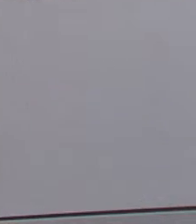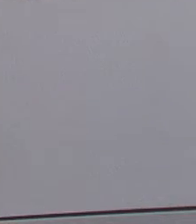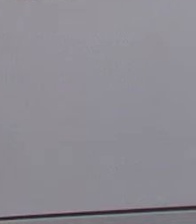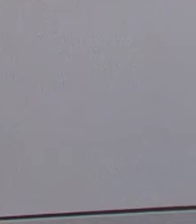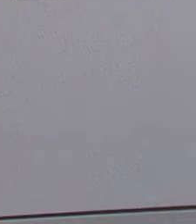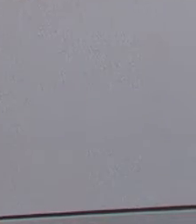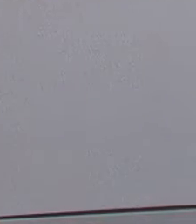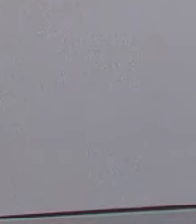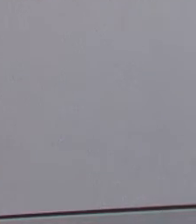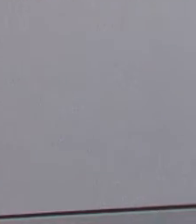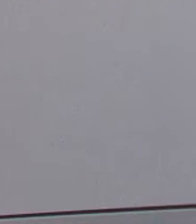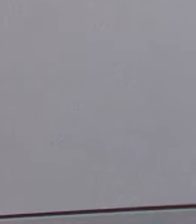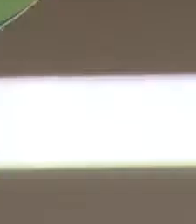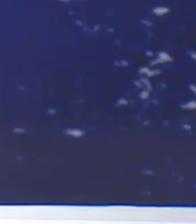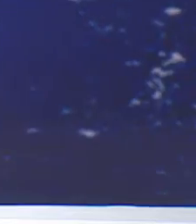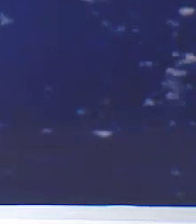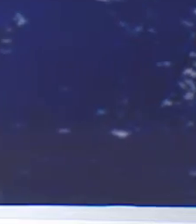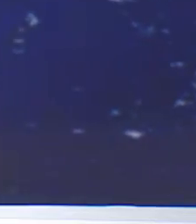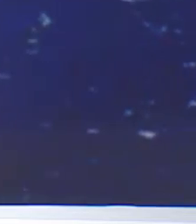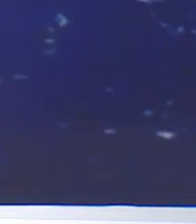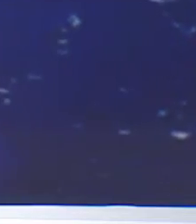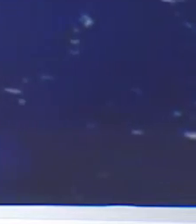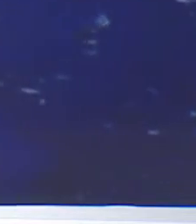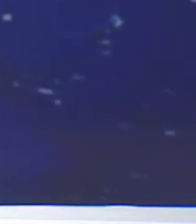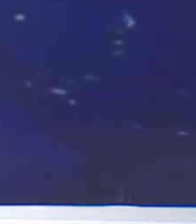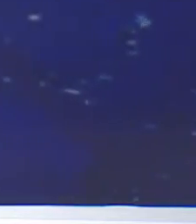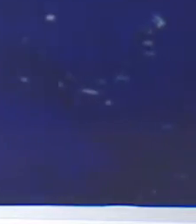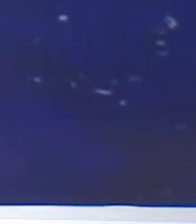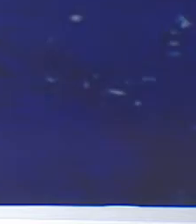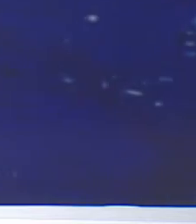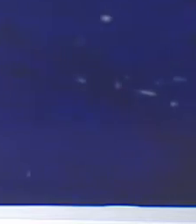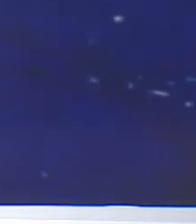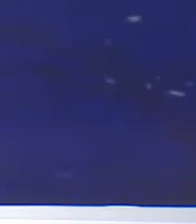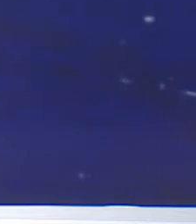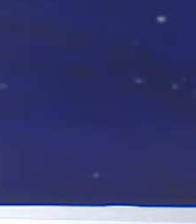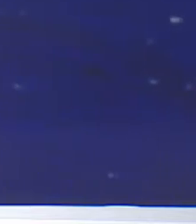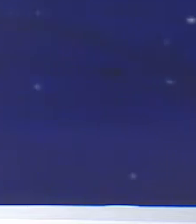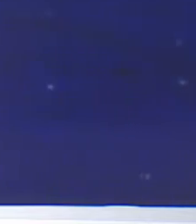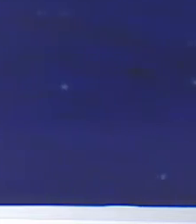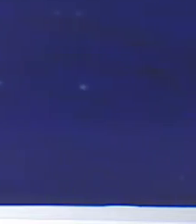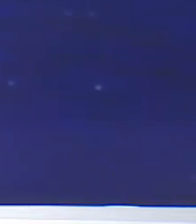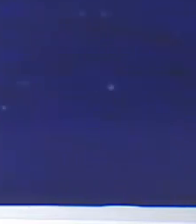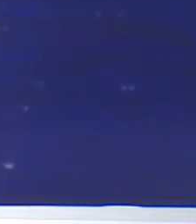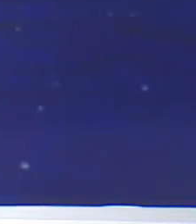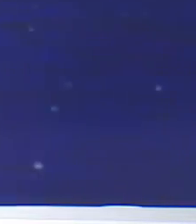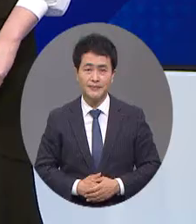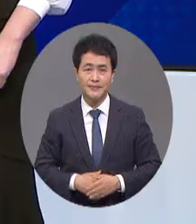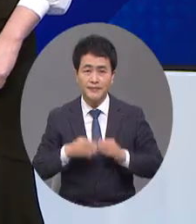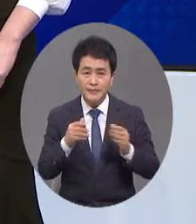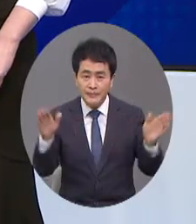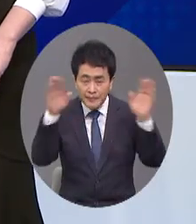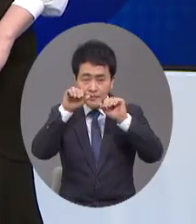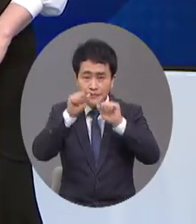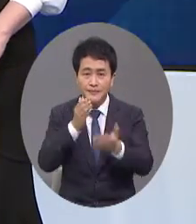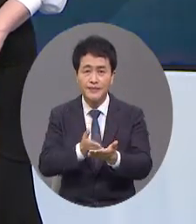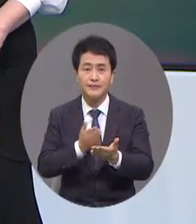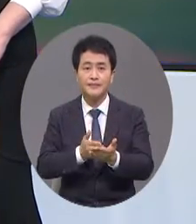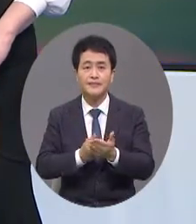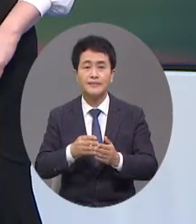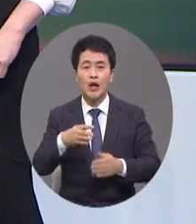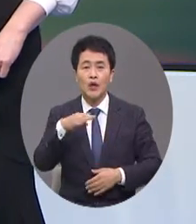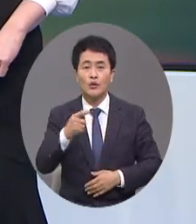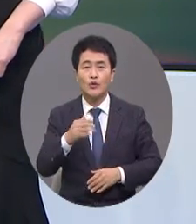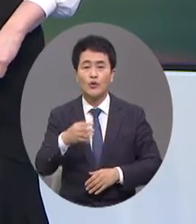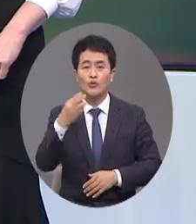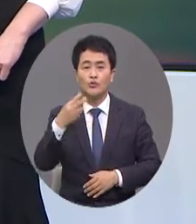신청하기로 했습니다 뉴스데스크 제주를 마칩니다 여러분 고맙습니다 입니다